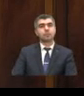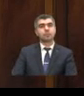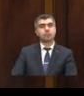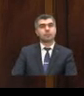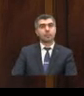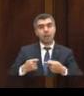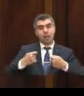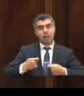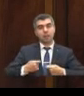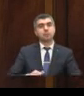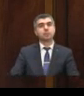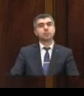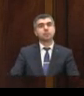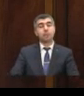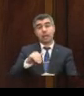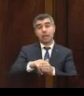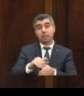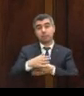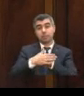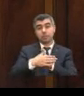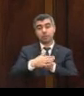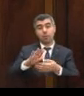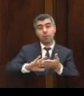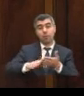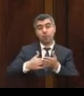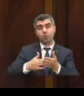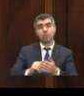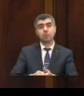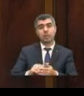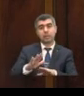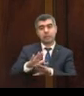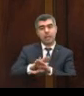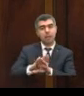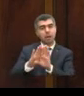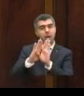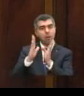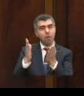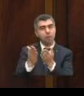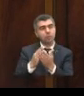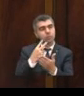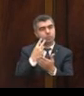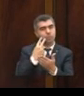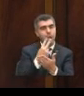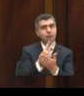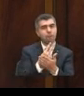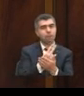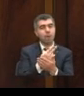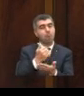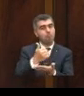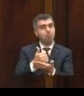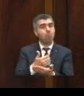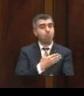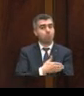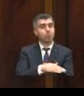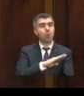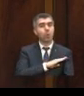سيد رئيس، إن فريق التجمع الدستوري بجميع مكوناته السياسية تابع بكل مسؤولية وشارك